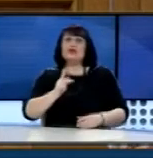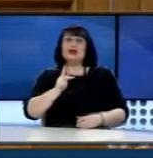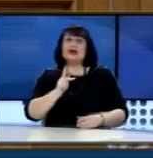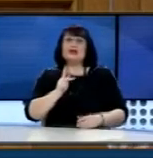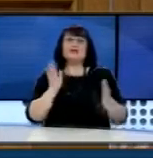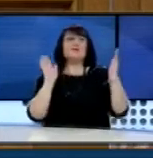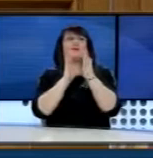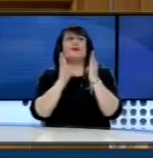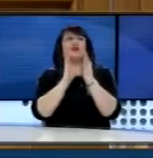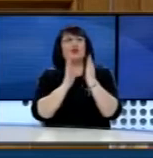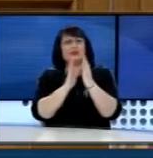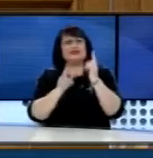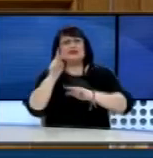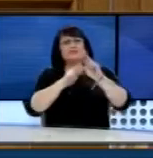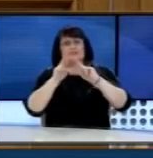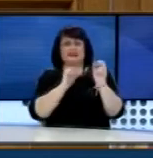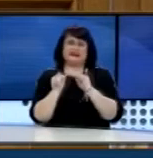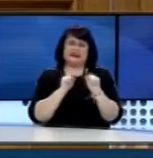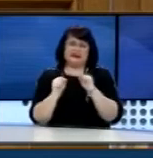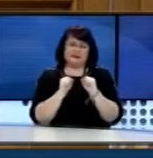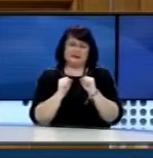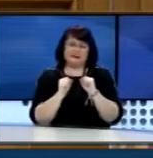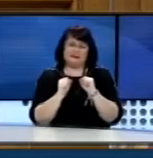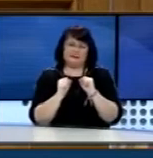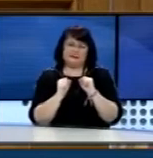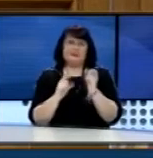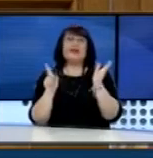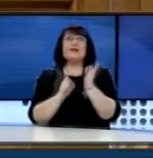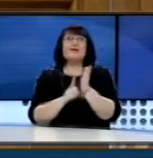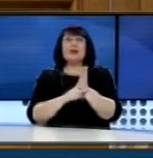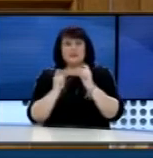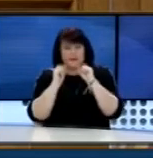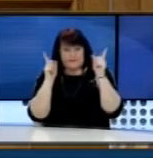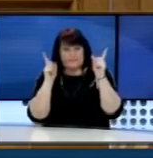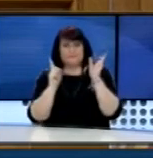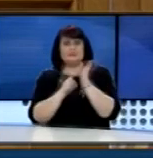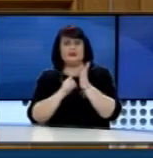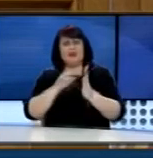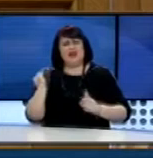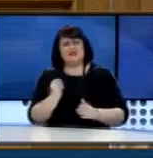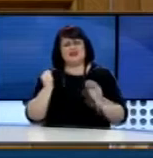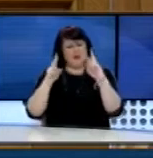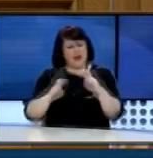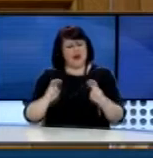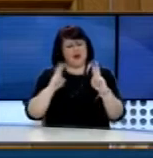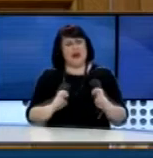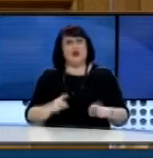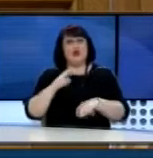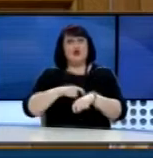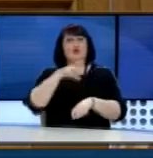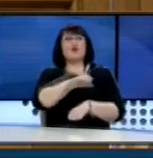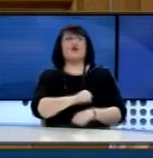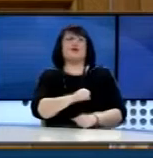στην αντιμετώπιση της κλιματικής κρίσης, χωρίς ρυθμιστική εγρήγορση και χωρίς αυστηρό έλεγχο, πρόληψη